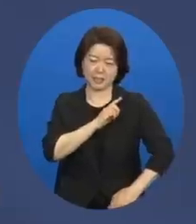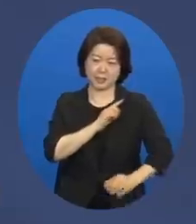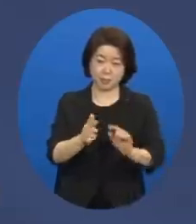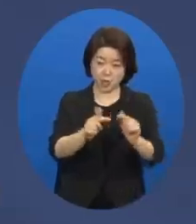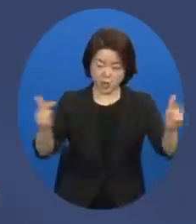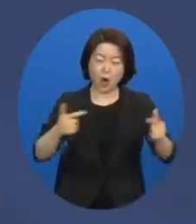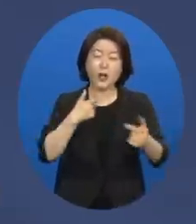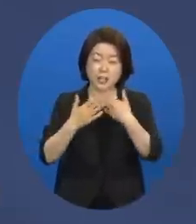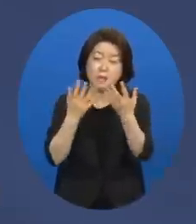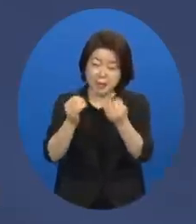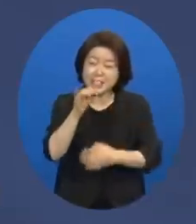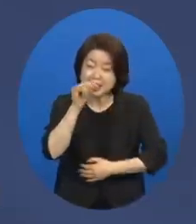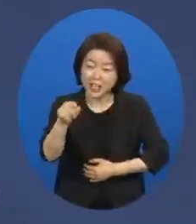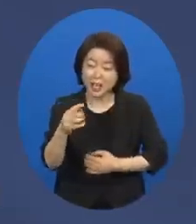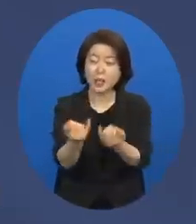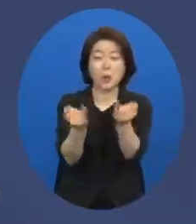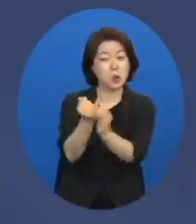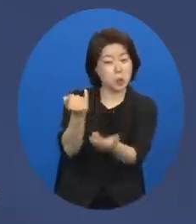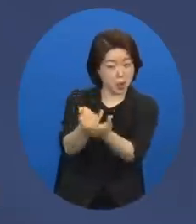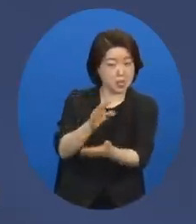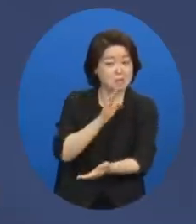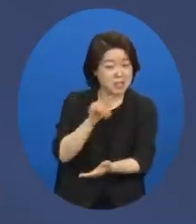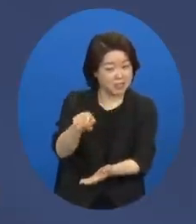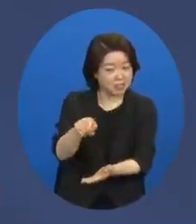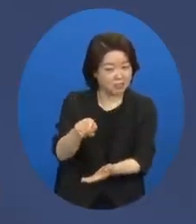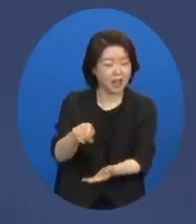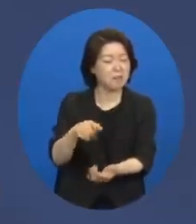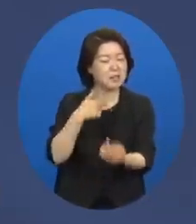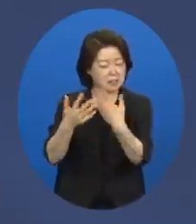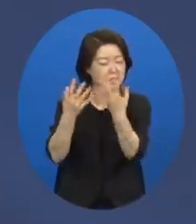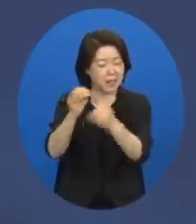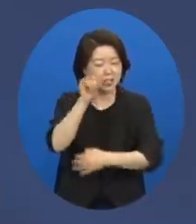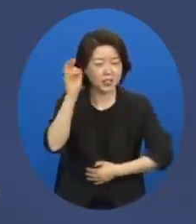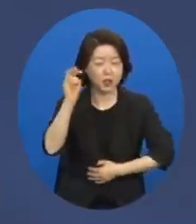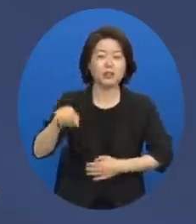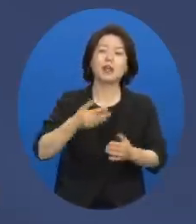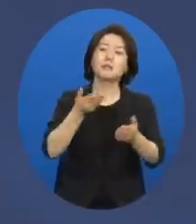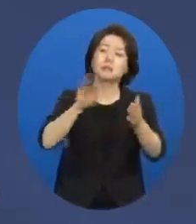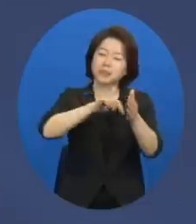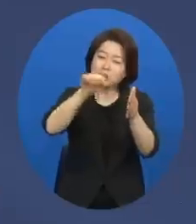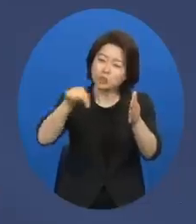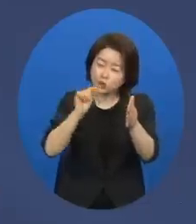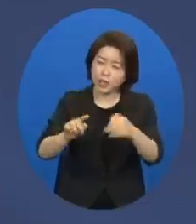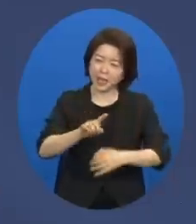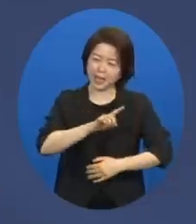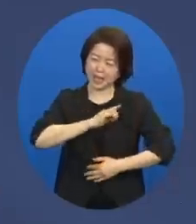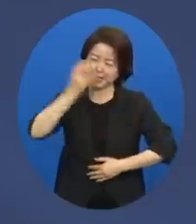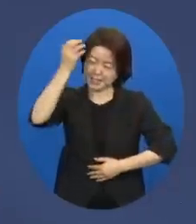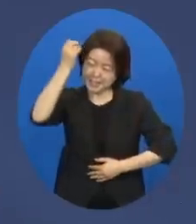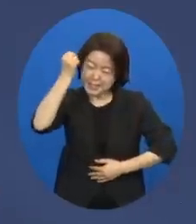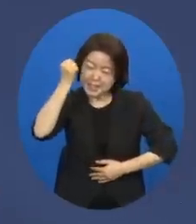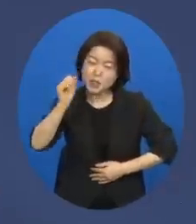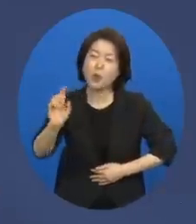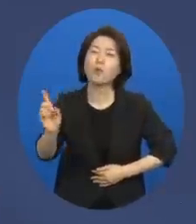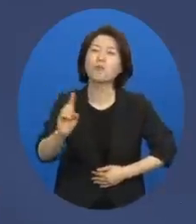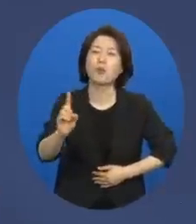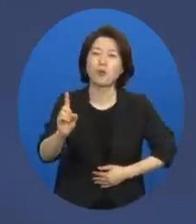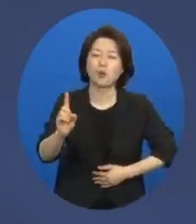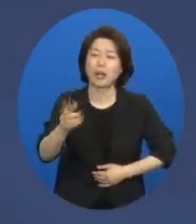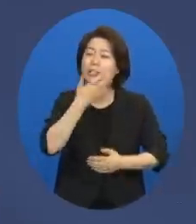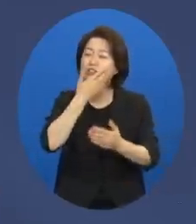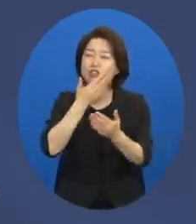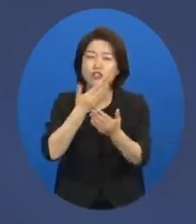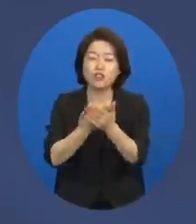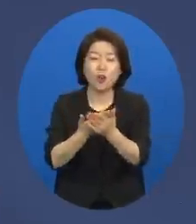체험이 많겠지. 회장인데. 그런데 그 중에 제일 좀 기억에 남을 만한 가장